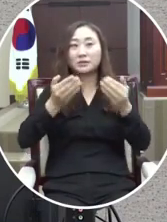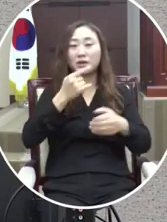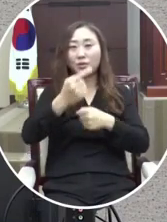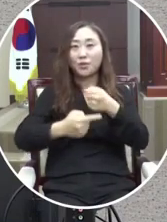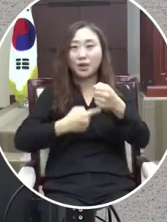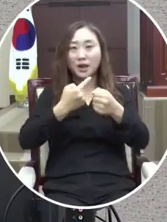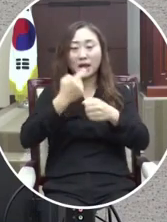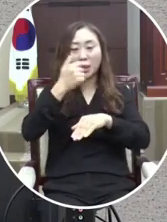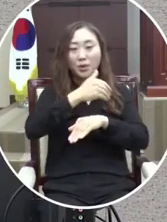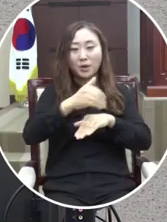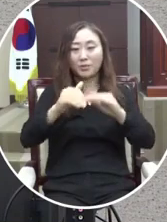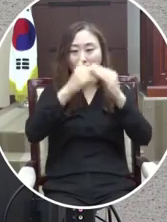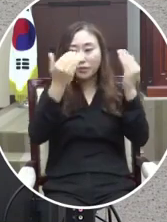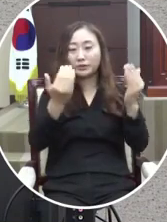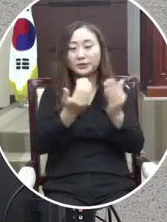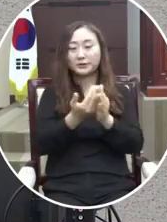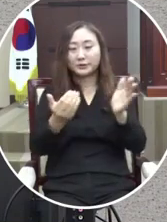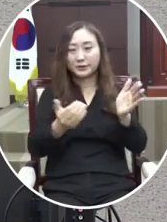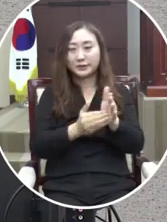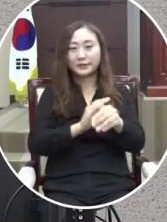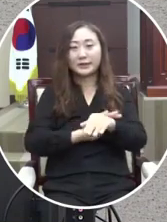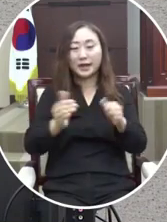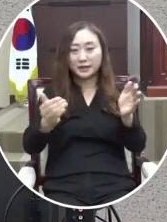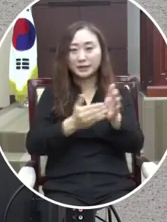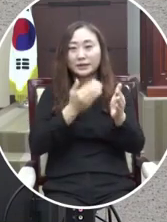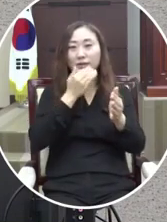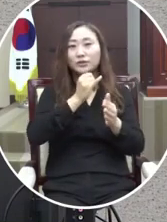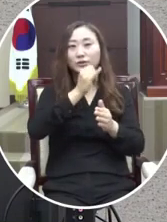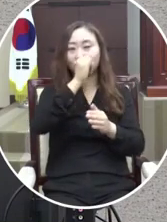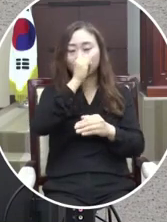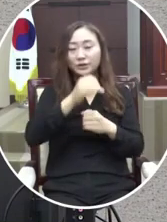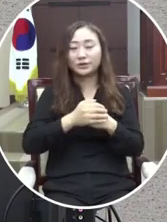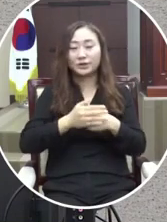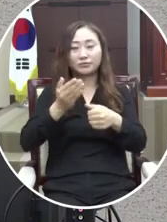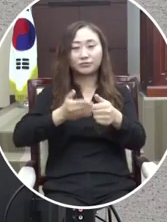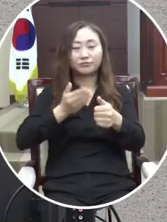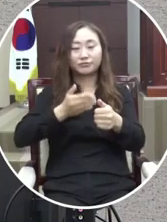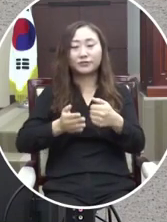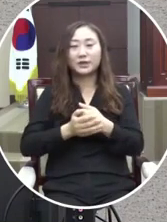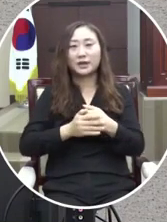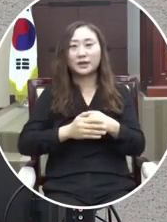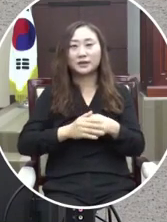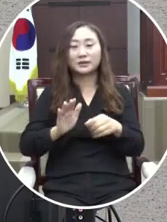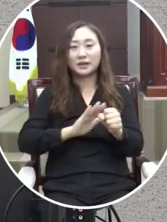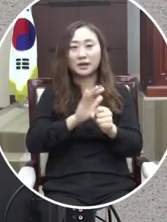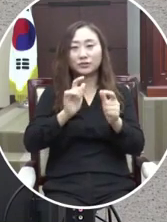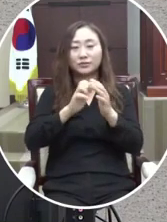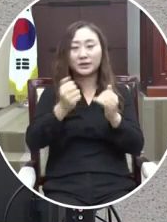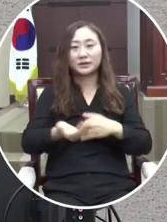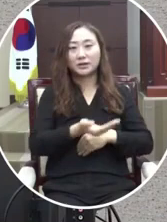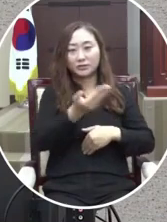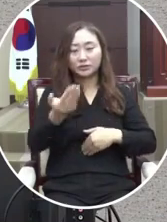한 해 계획했던 일들 잘 마무리하시길 바랍니다. 사랑하는 국민 여러분과 여기 계신